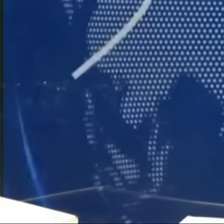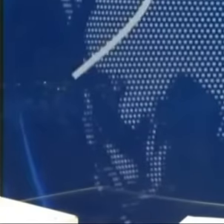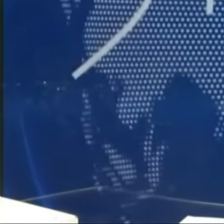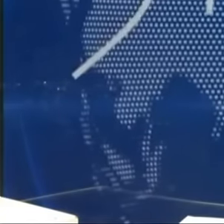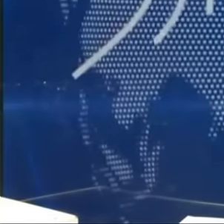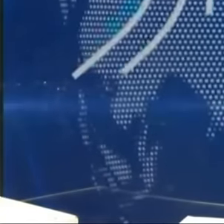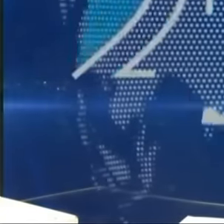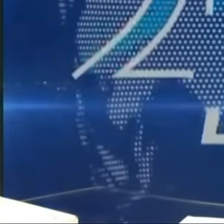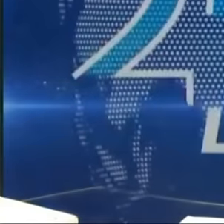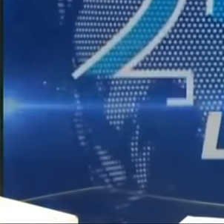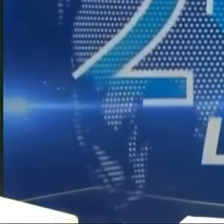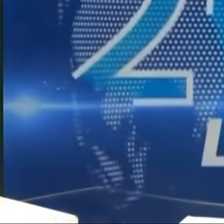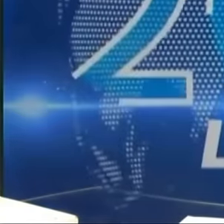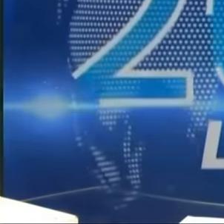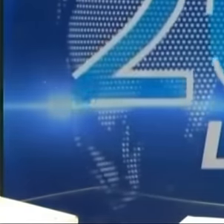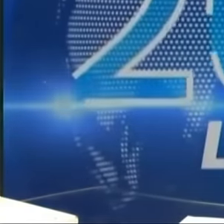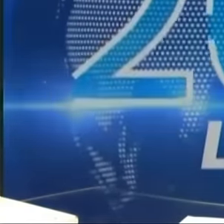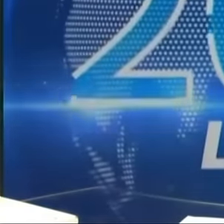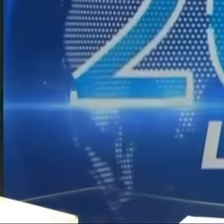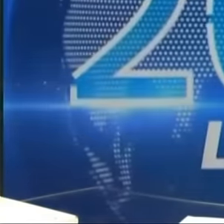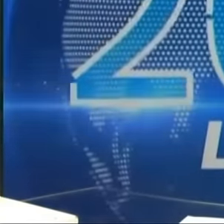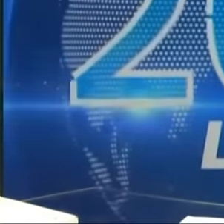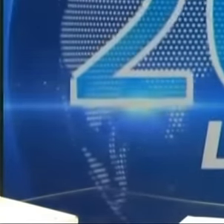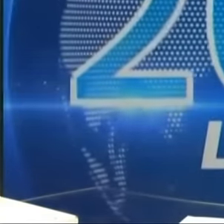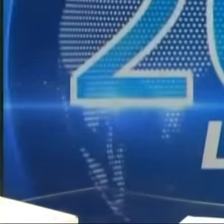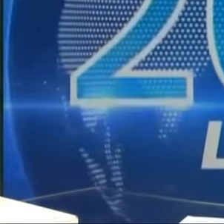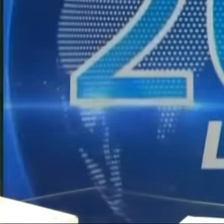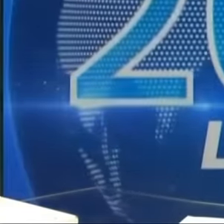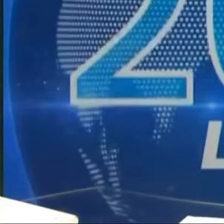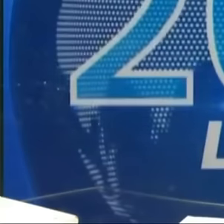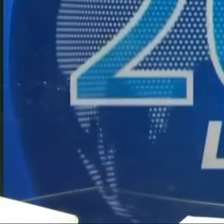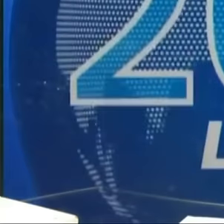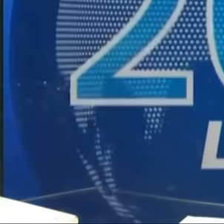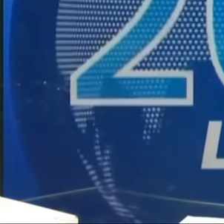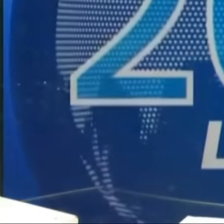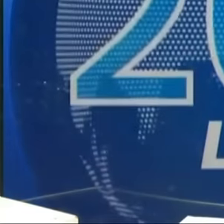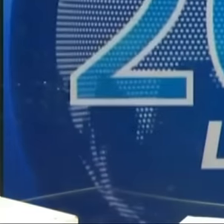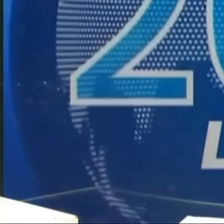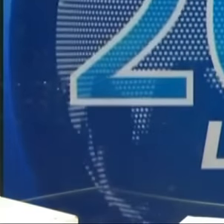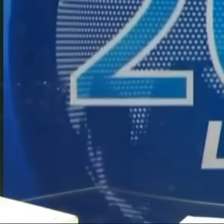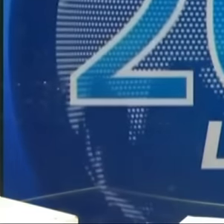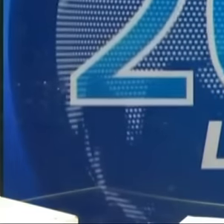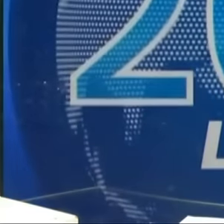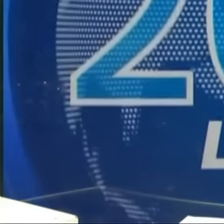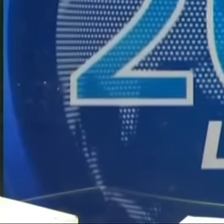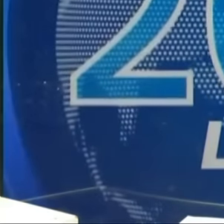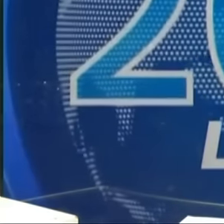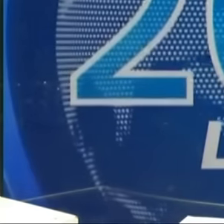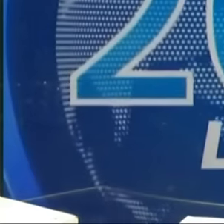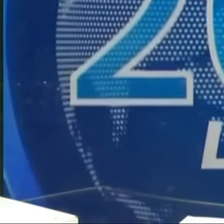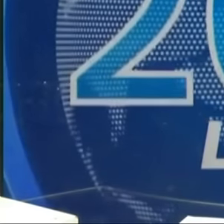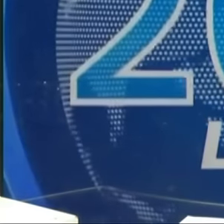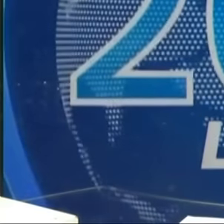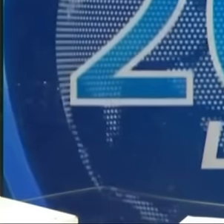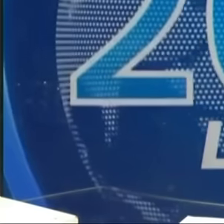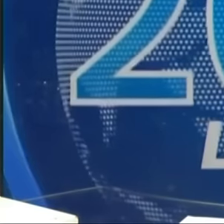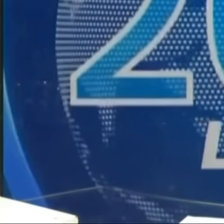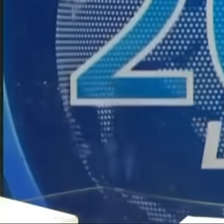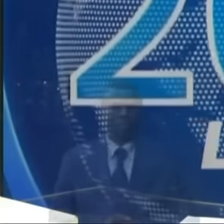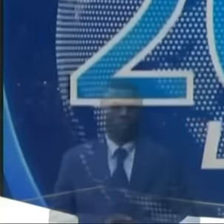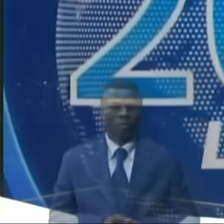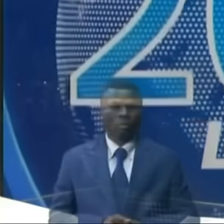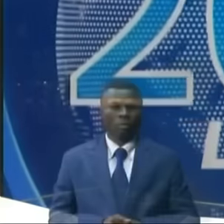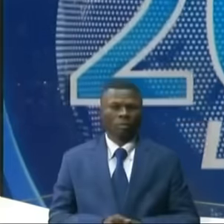instants cela est dû à la ligne qui était endommagée suite aux affrontements qui oppos notre armée